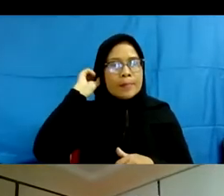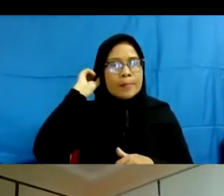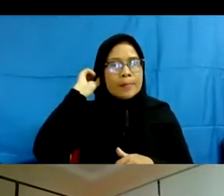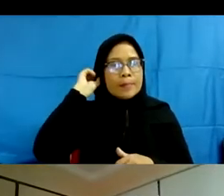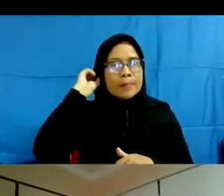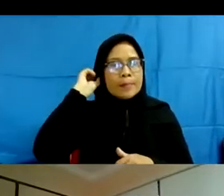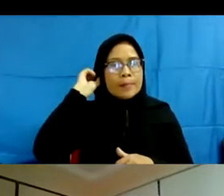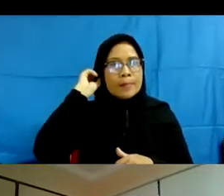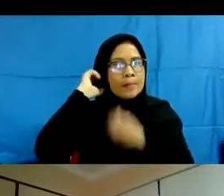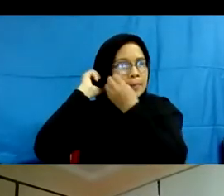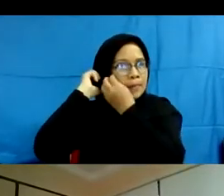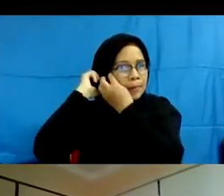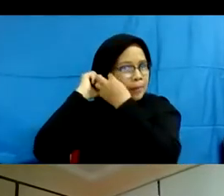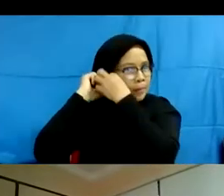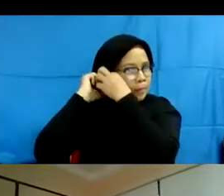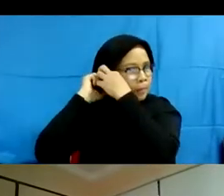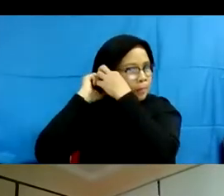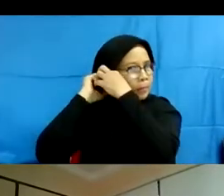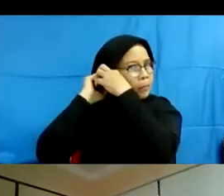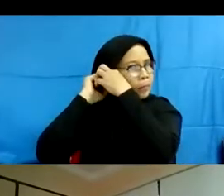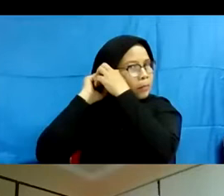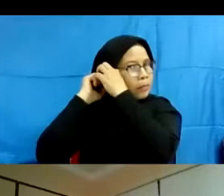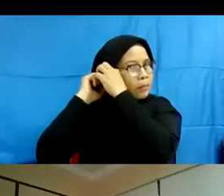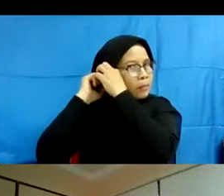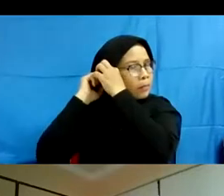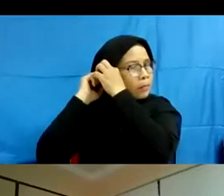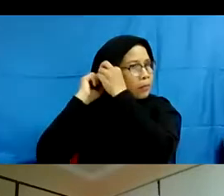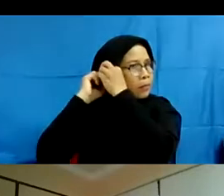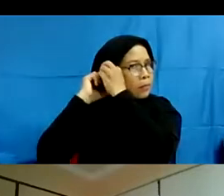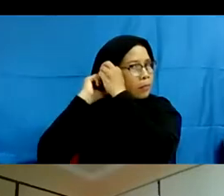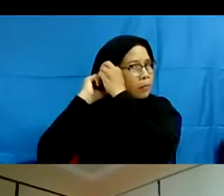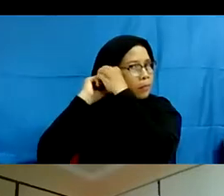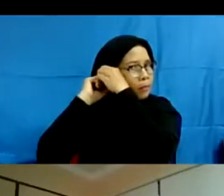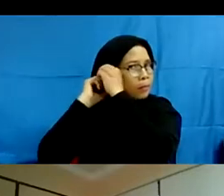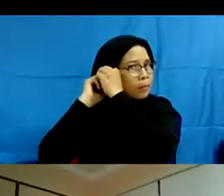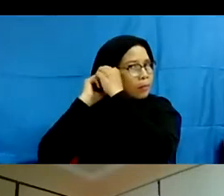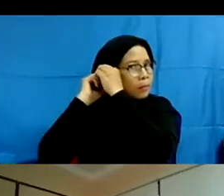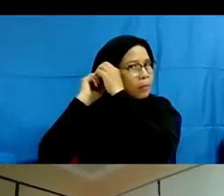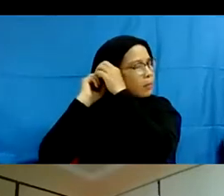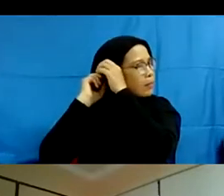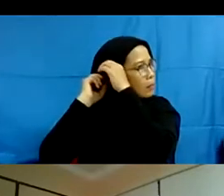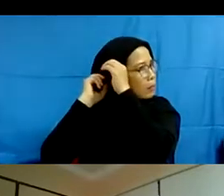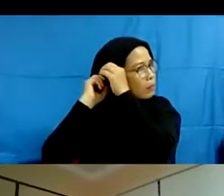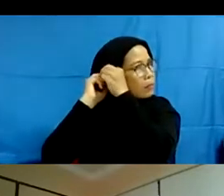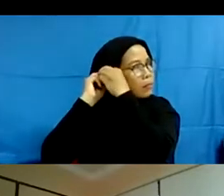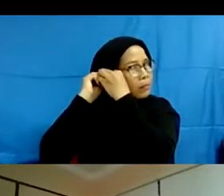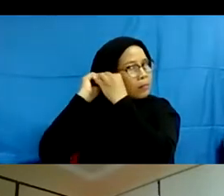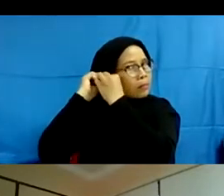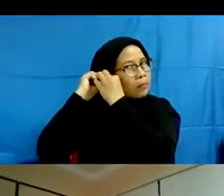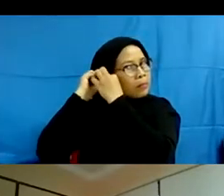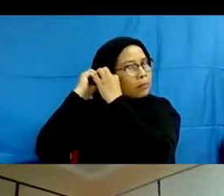sampai dengan pukul 1 kurang 5 menit. Mohon izin, Bu Eva. Ya,